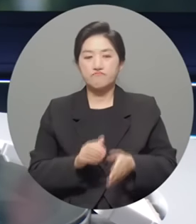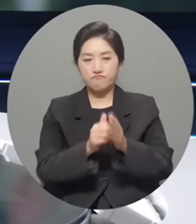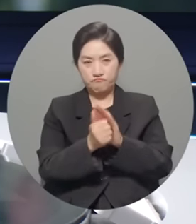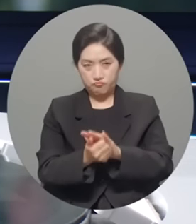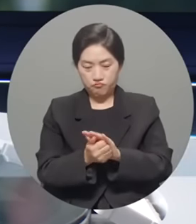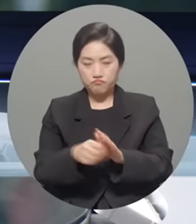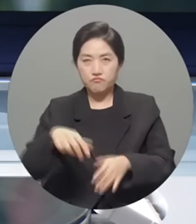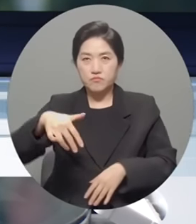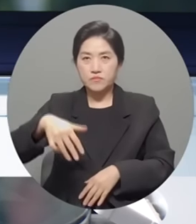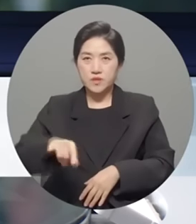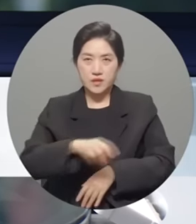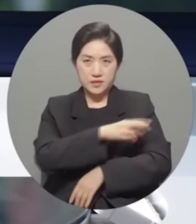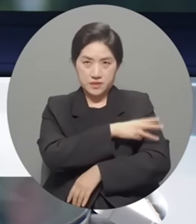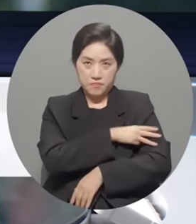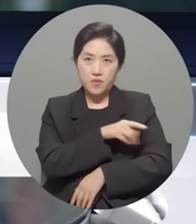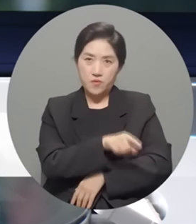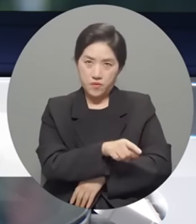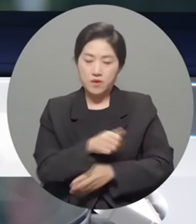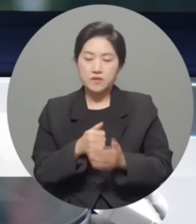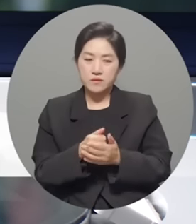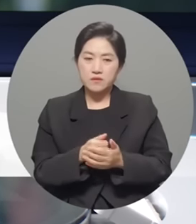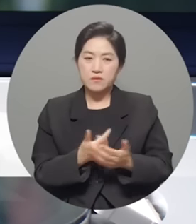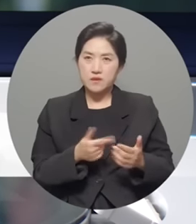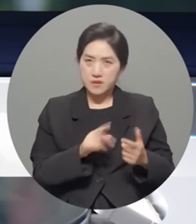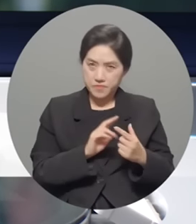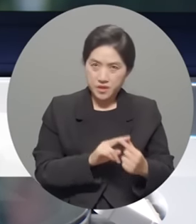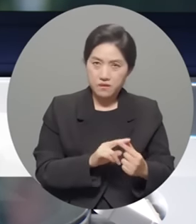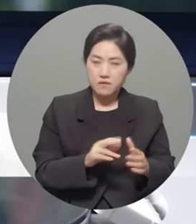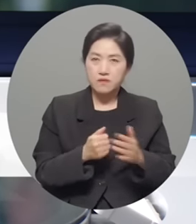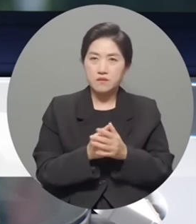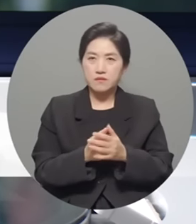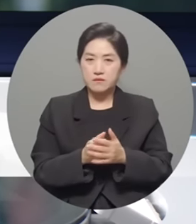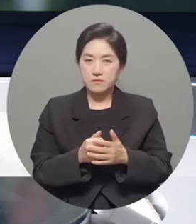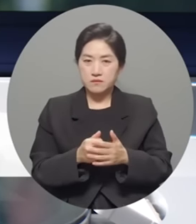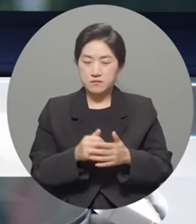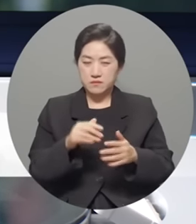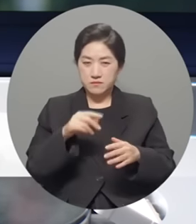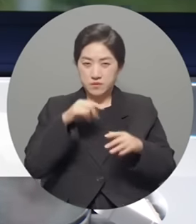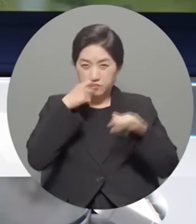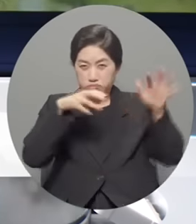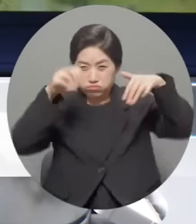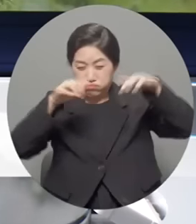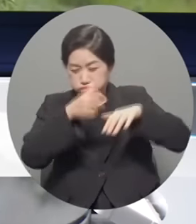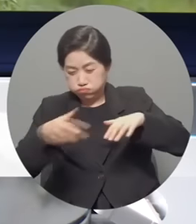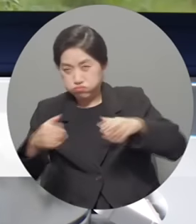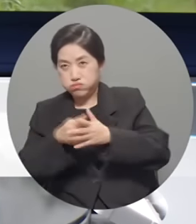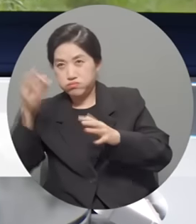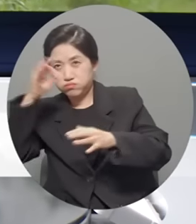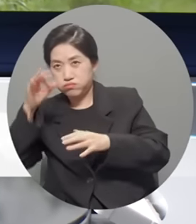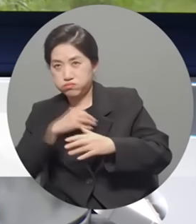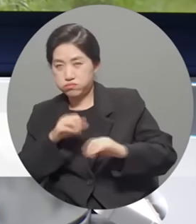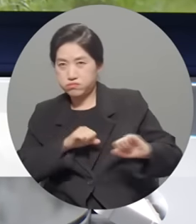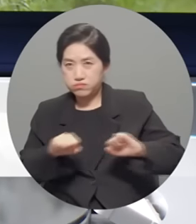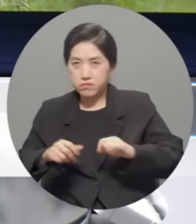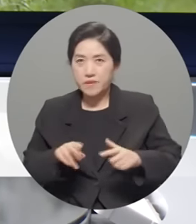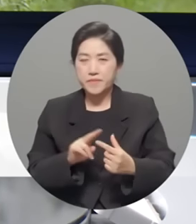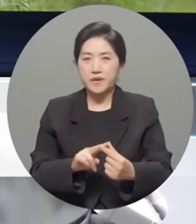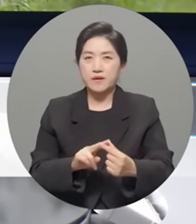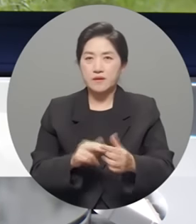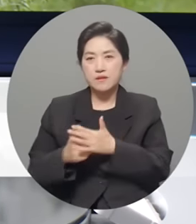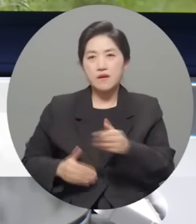순직한 최상병과 함께 실종자 수색 작전에 투입됐던 동료 해병대원들이 MBC의 당시 상황을